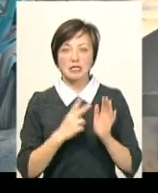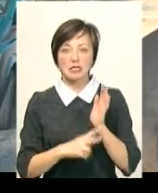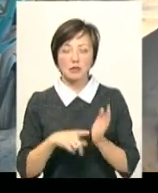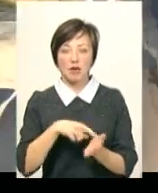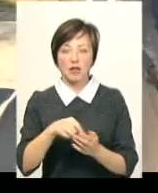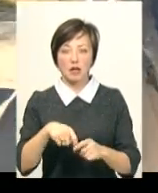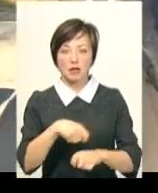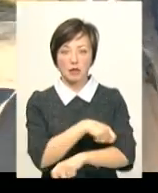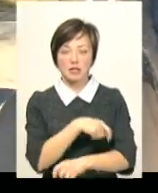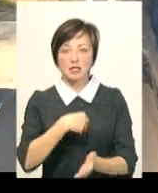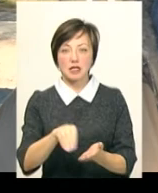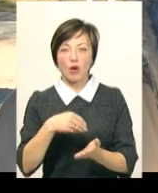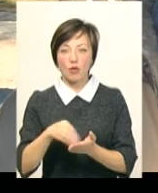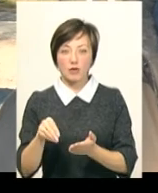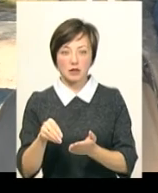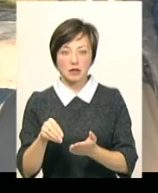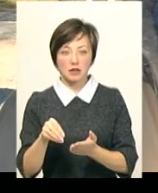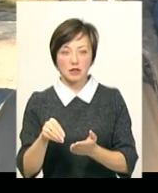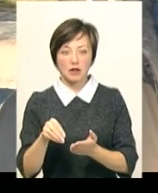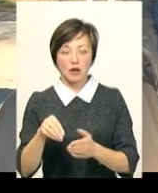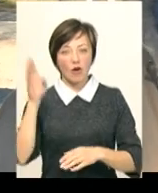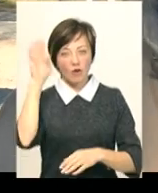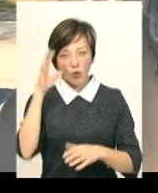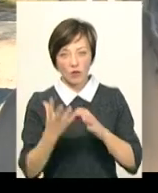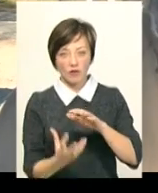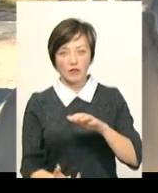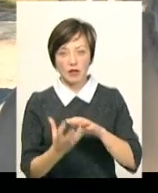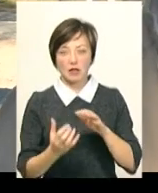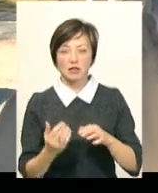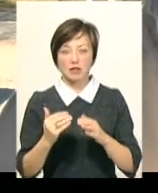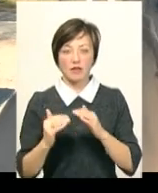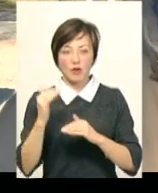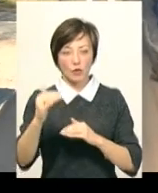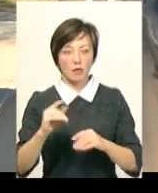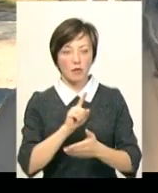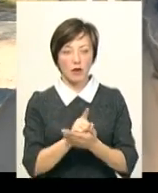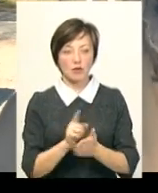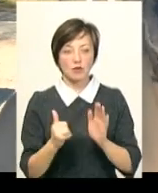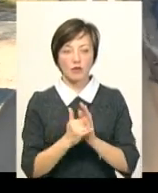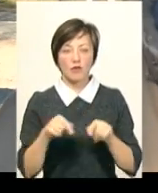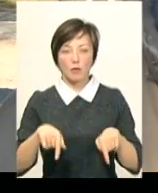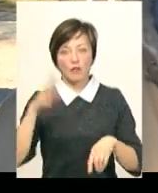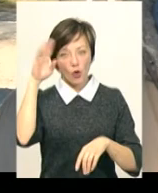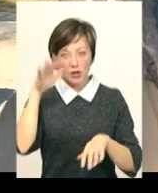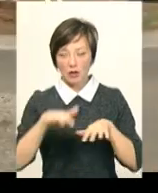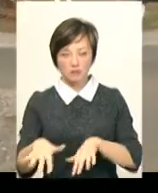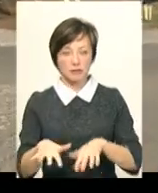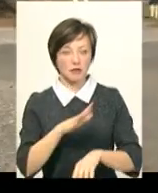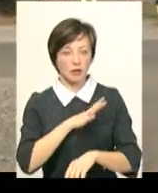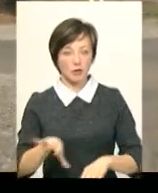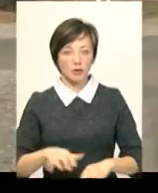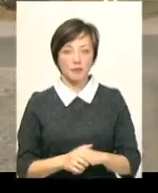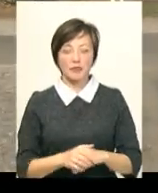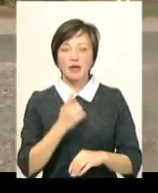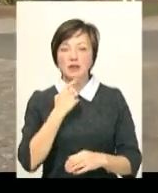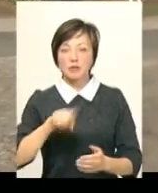квадратних метрів. Закуплені лотки для водовідведення там вверху мають поставити, щоб вода сюди не бігла.